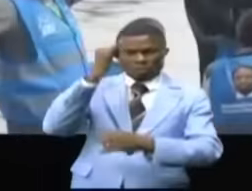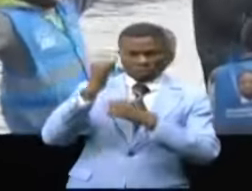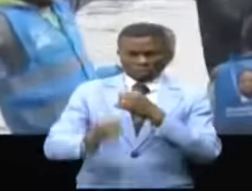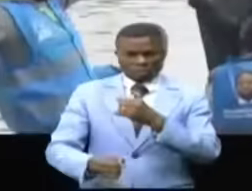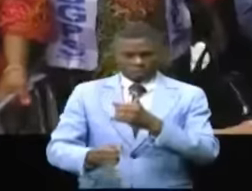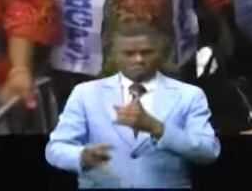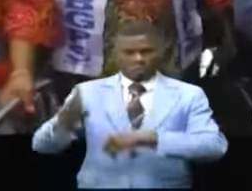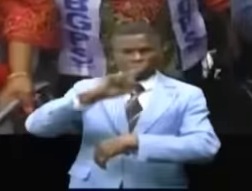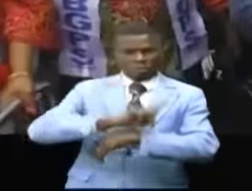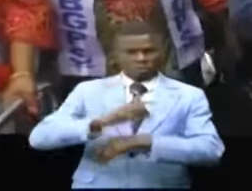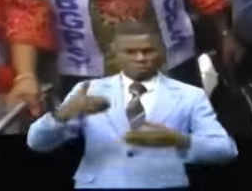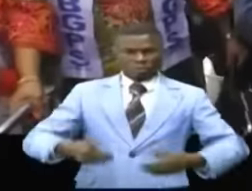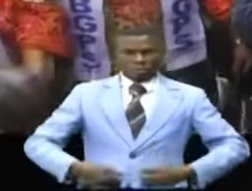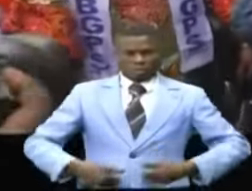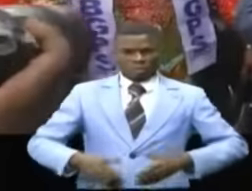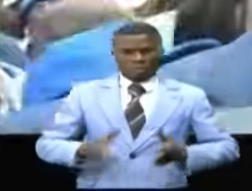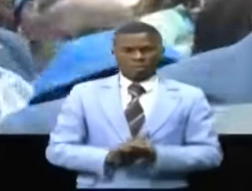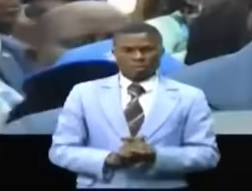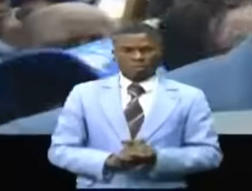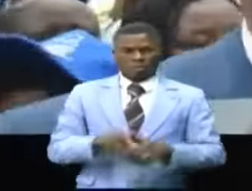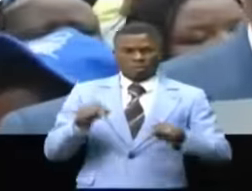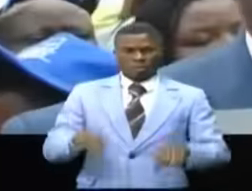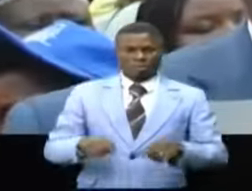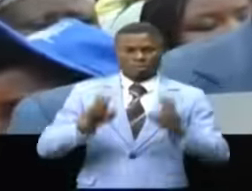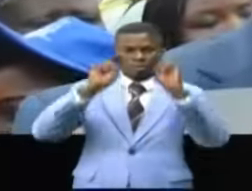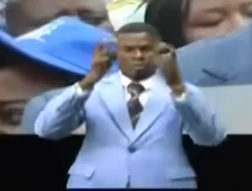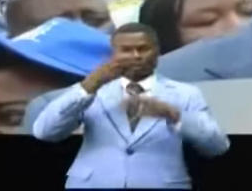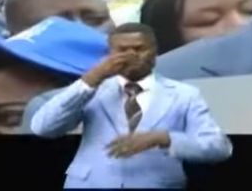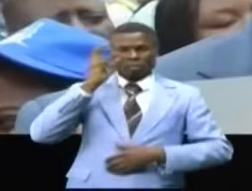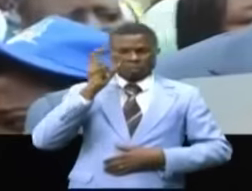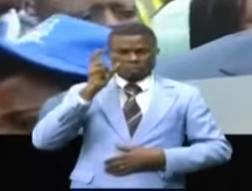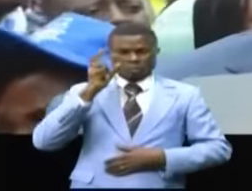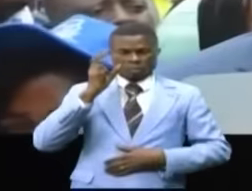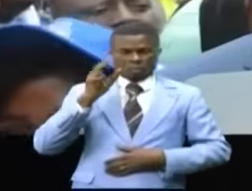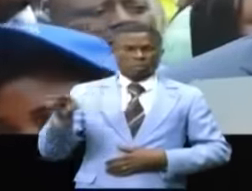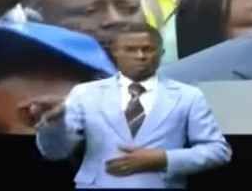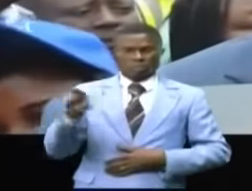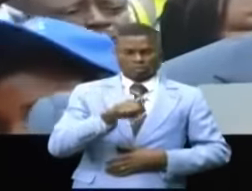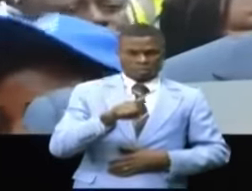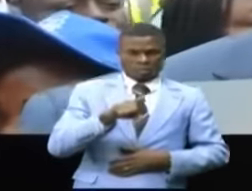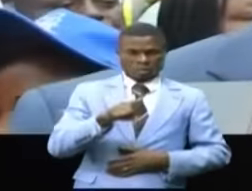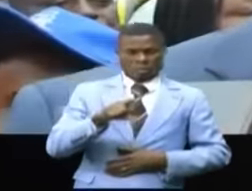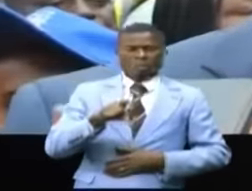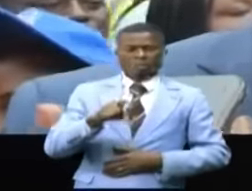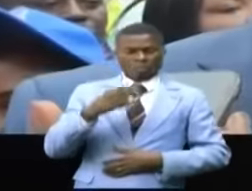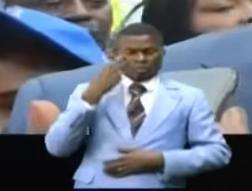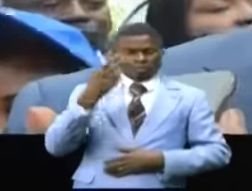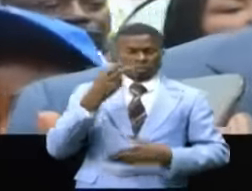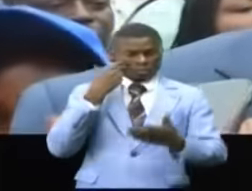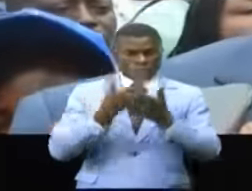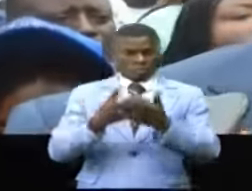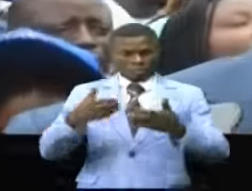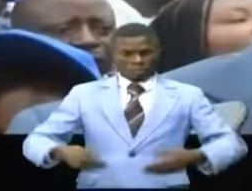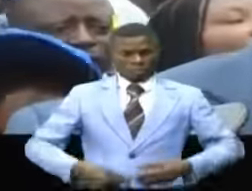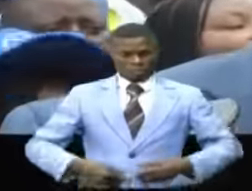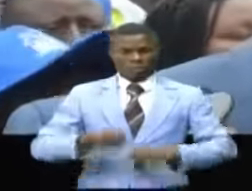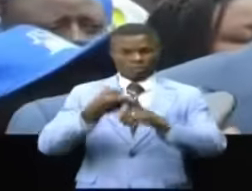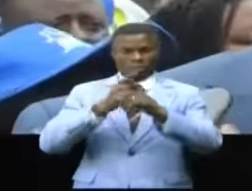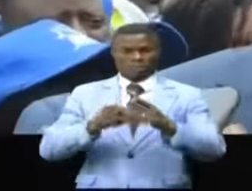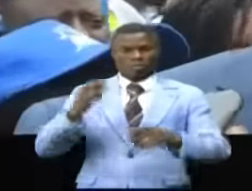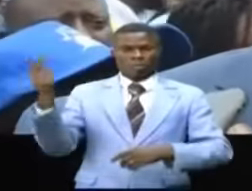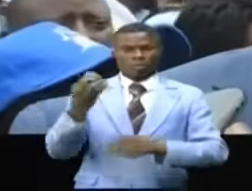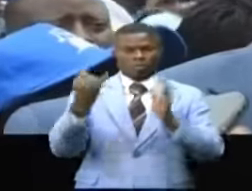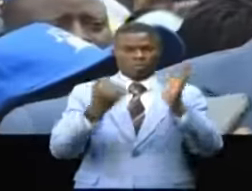de la journée de la jeunesse. Ici à Bukavu, vous avez les jeunes venus de 26 provinces